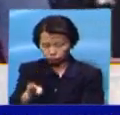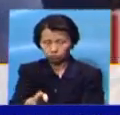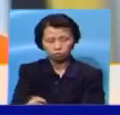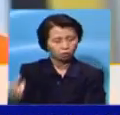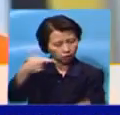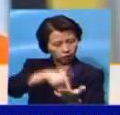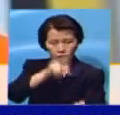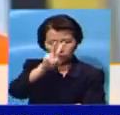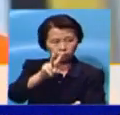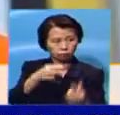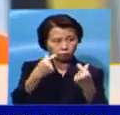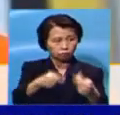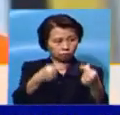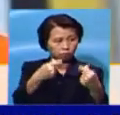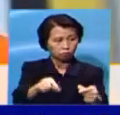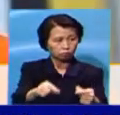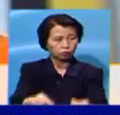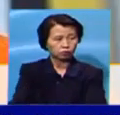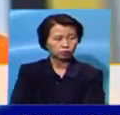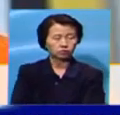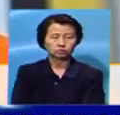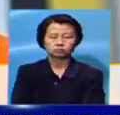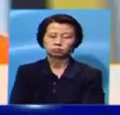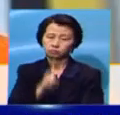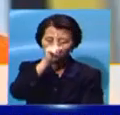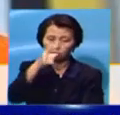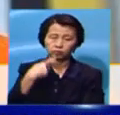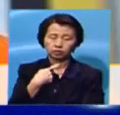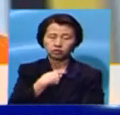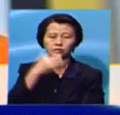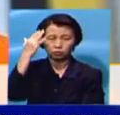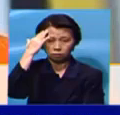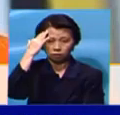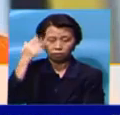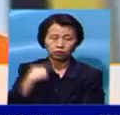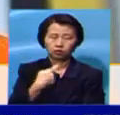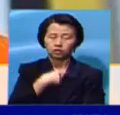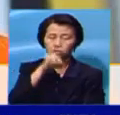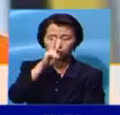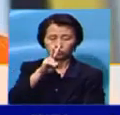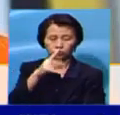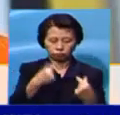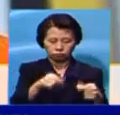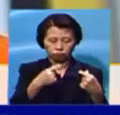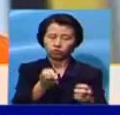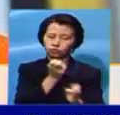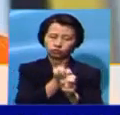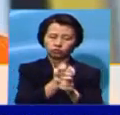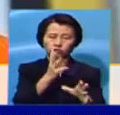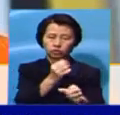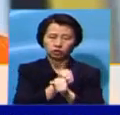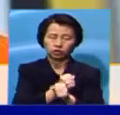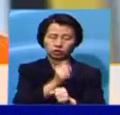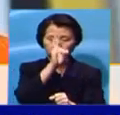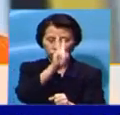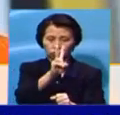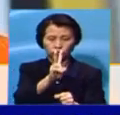dua perlawanan pentingang kita tahu kita game Susah nak dapat sat juga